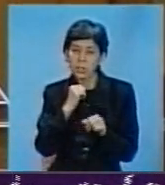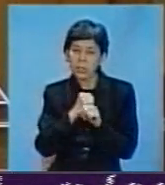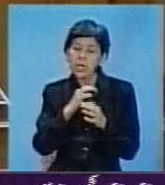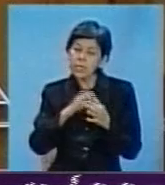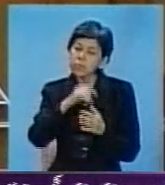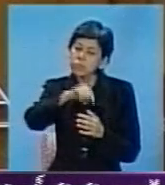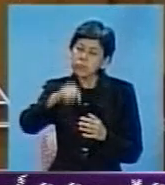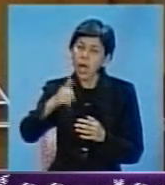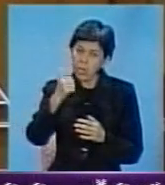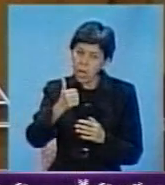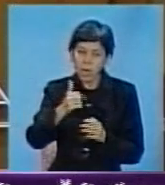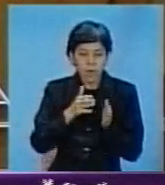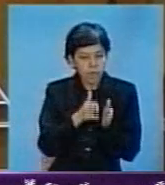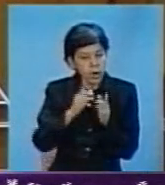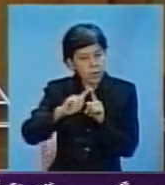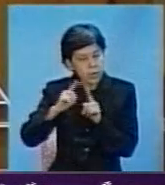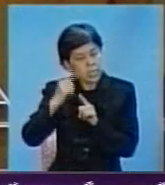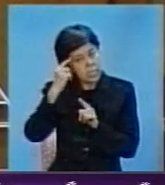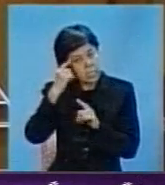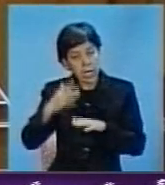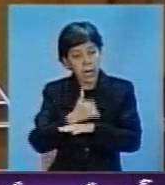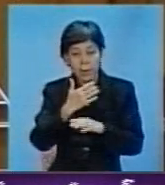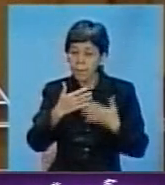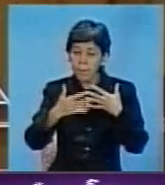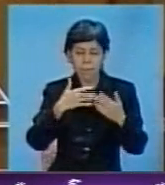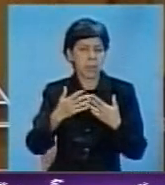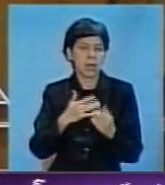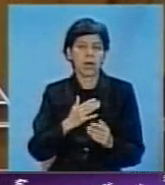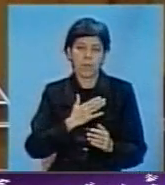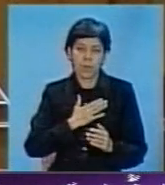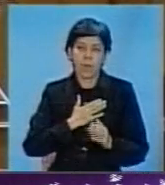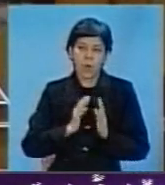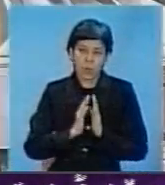จะเปิดพื้นที่ให้กับทุกฝ่ายไม่ว่าความคิดเห็นทางการเมืองจะเป็นอย่างไรขอกราบขอบพระคุณครับ